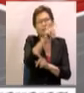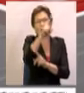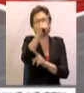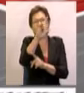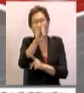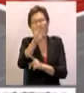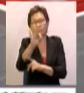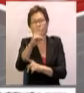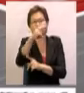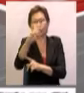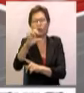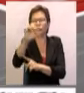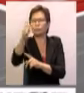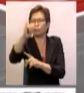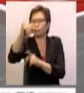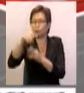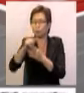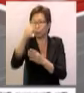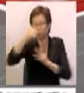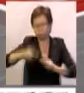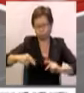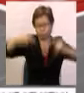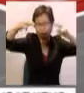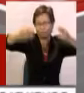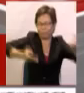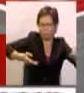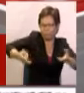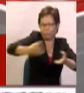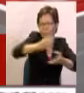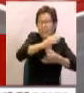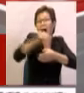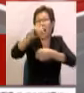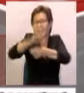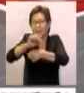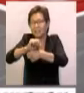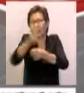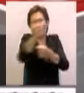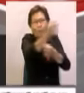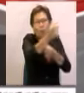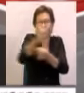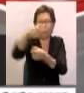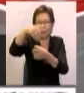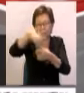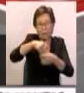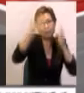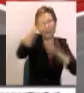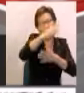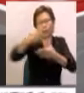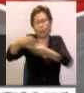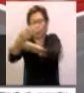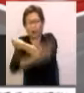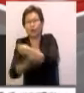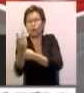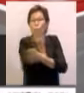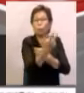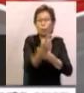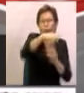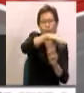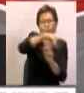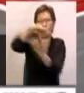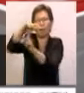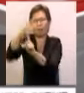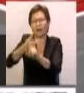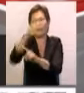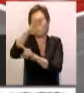AW189 bernilai RM210 juta bagi meningkatkan lagi khidmat dan operasi kebombaan dalam dan luar negara. Kedua-dua helikopter itu diterima